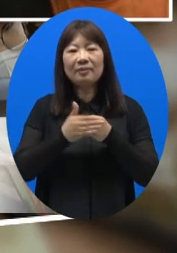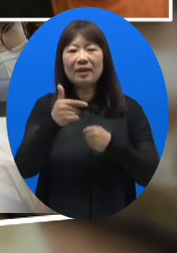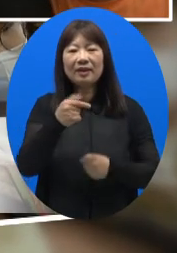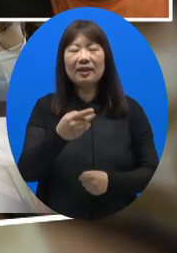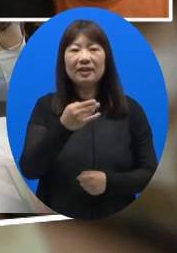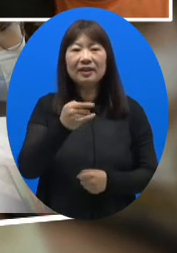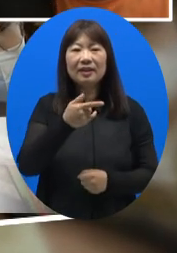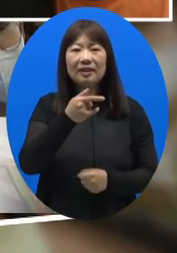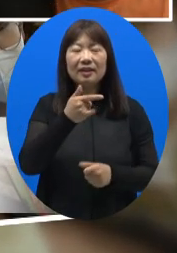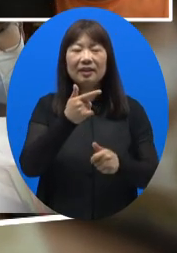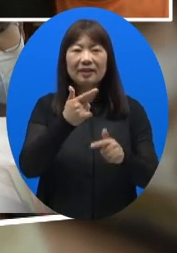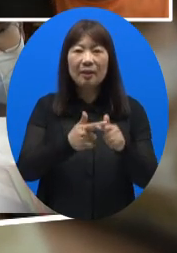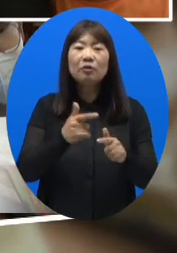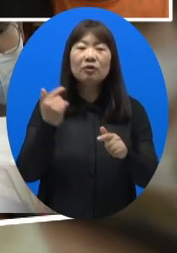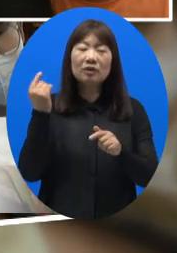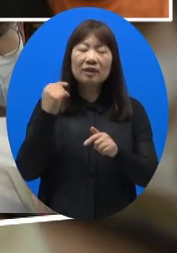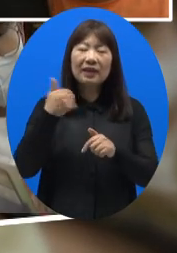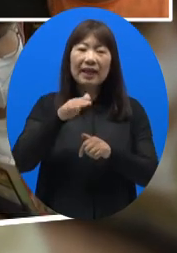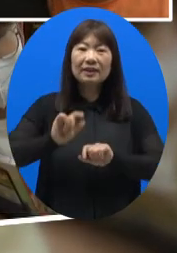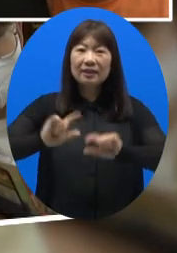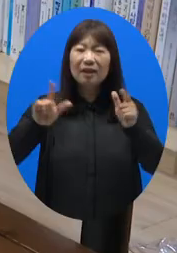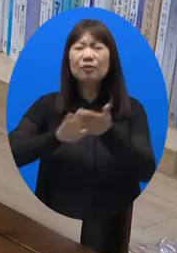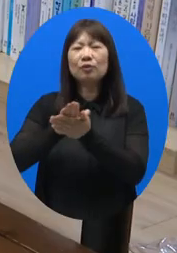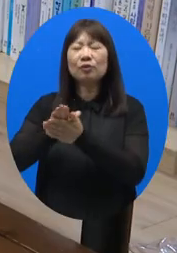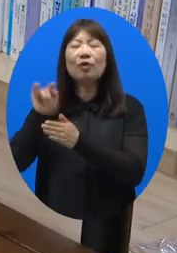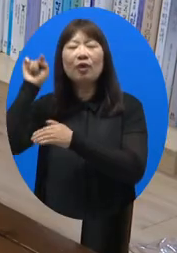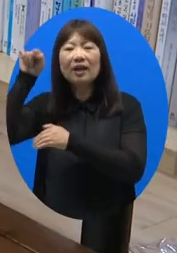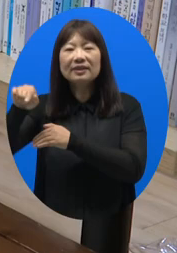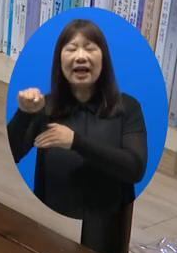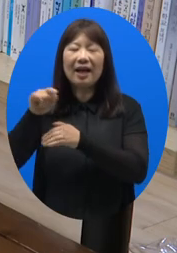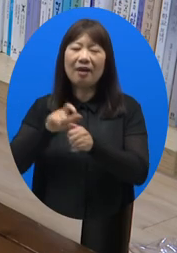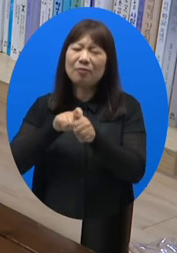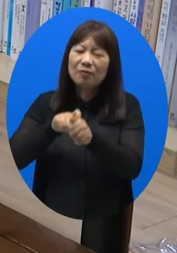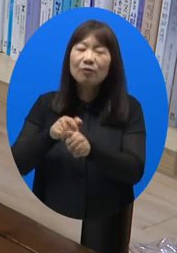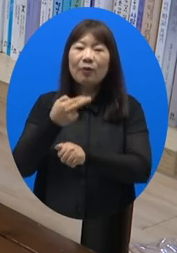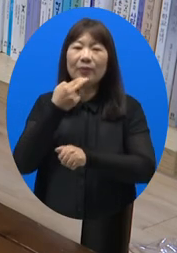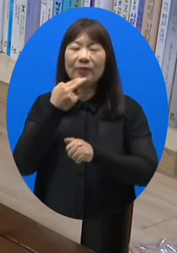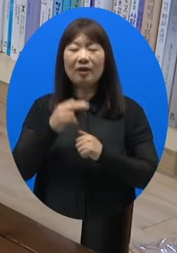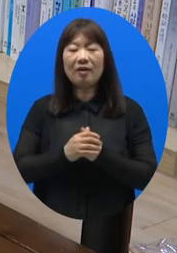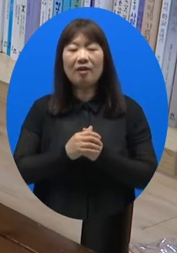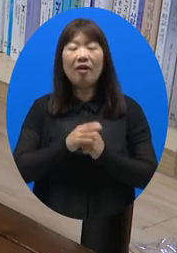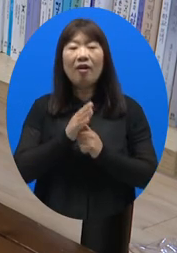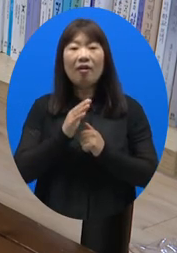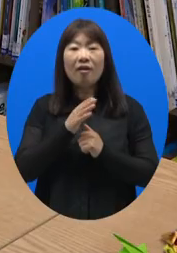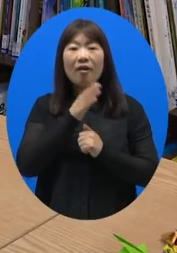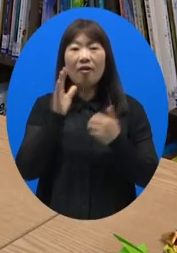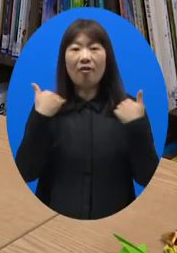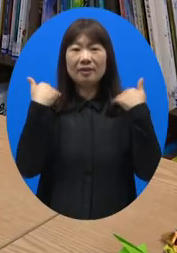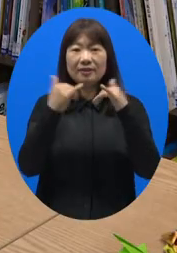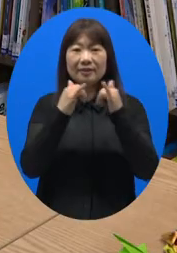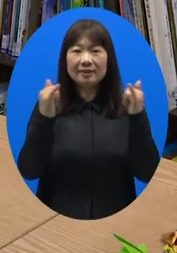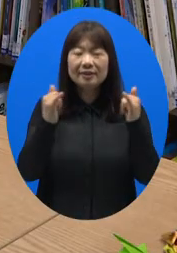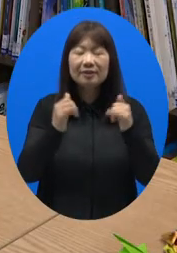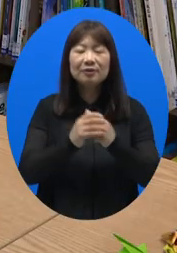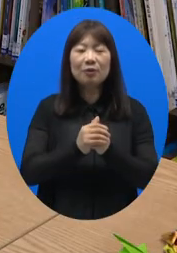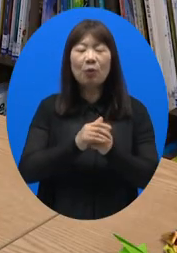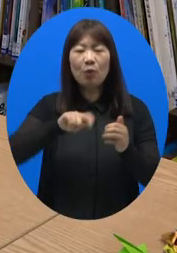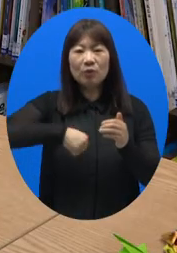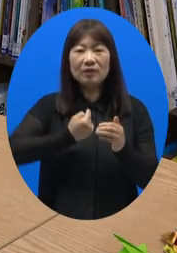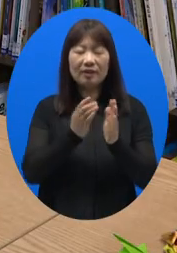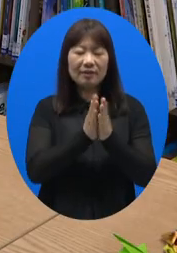느티나무 가는 날 하면은 놀이터 가자는 얘기를 안 해요. 어른들도 다락방 마냥 혼자 책을 읽어